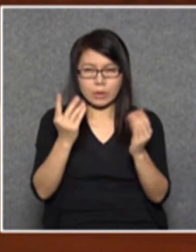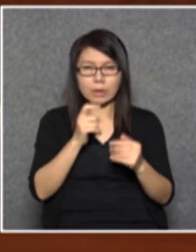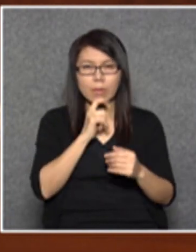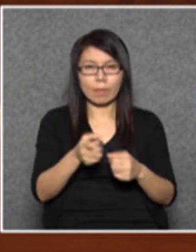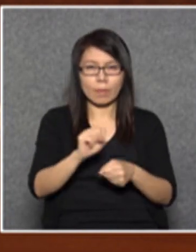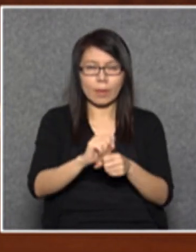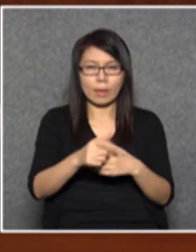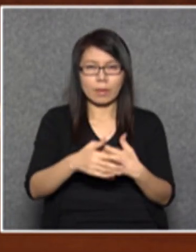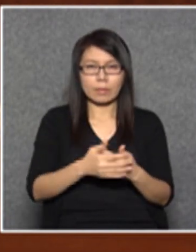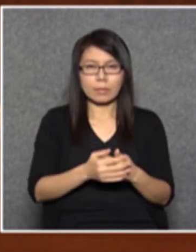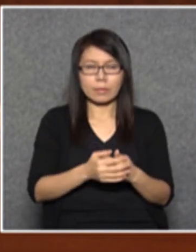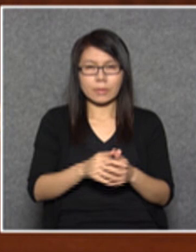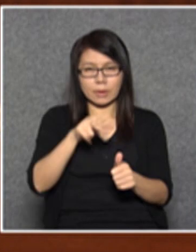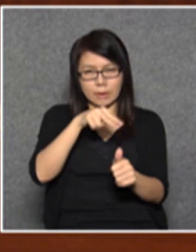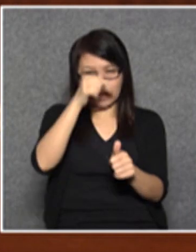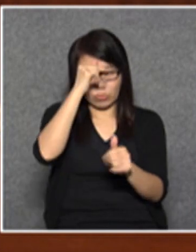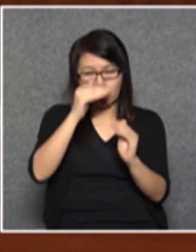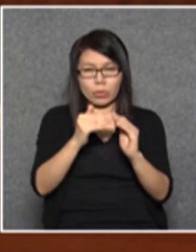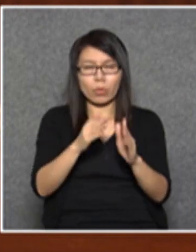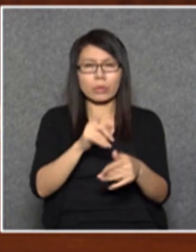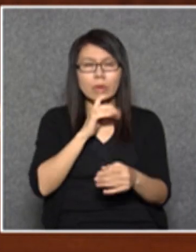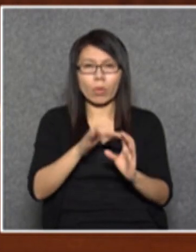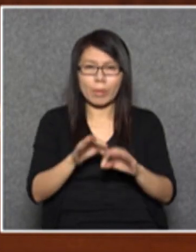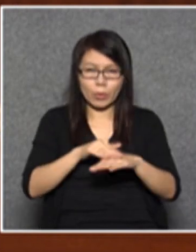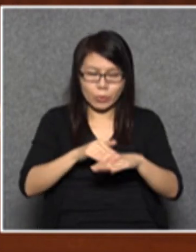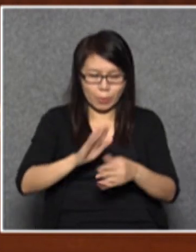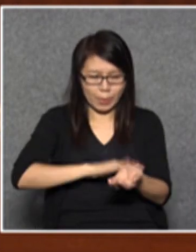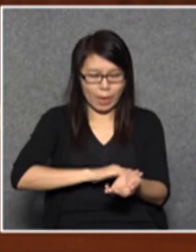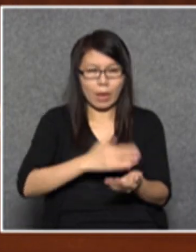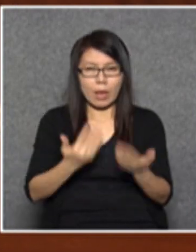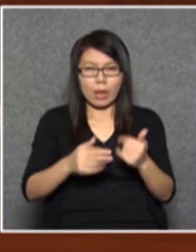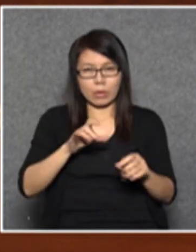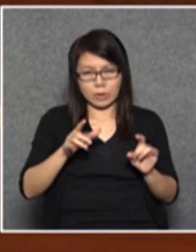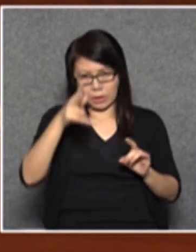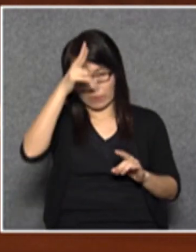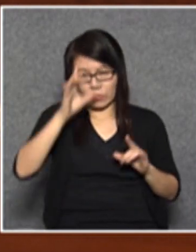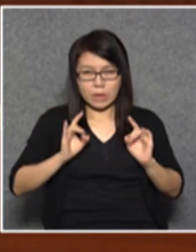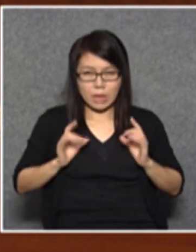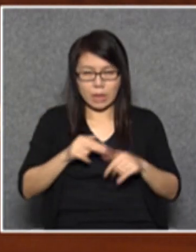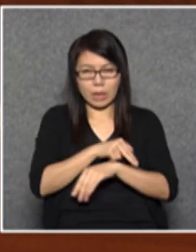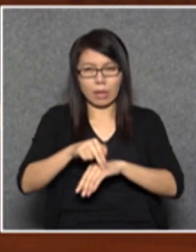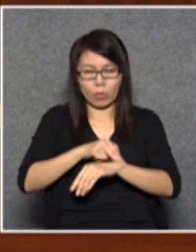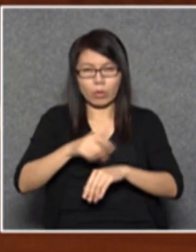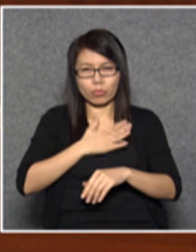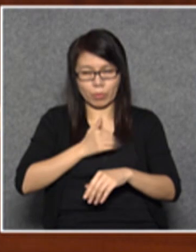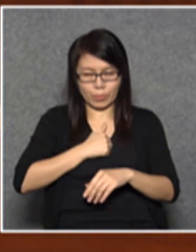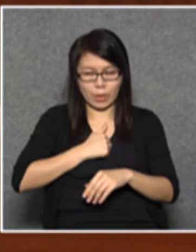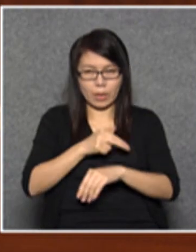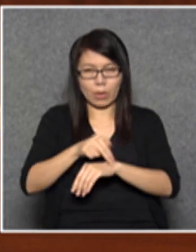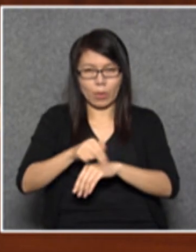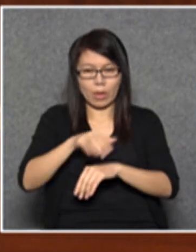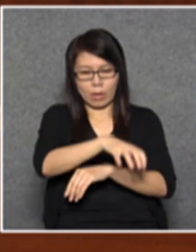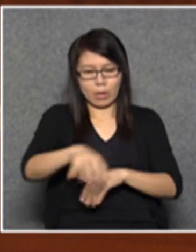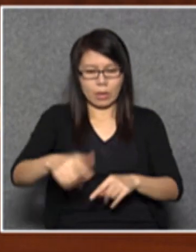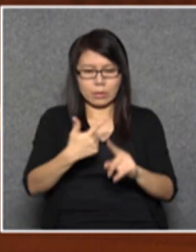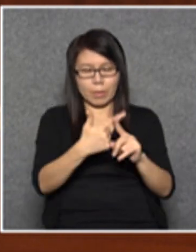醫管，從醫管局的普通科門診公私營協作計劃，我們是準備推廣到去18區。事實上，